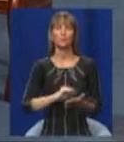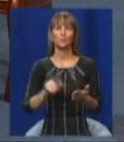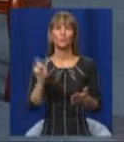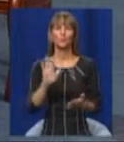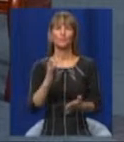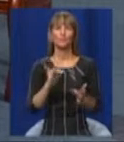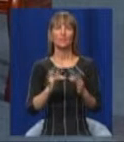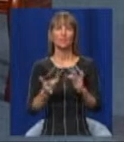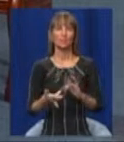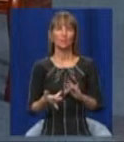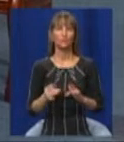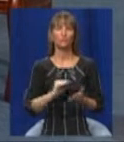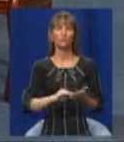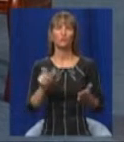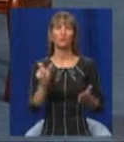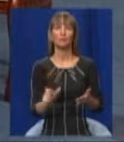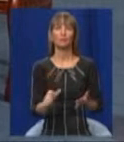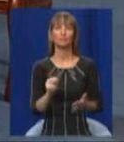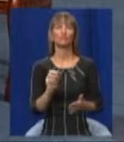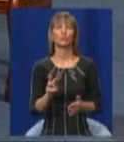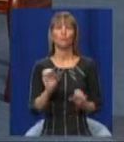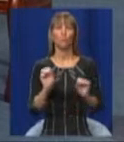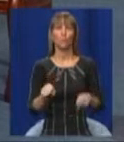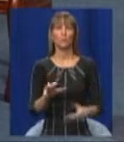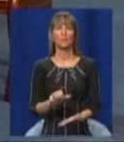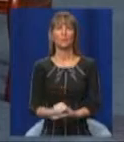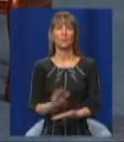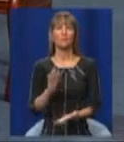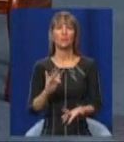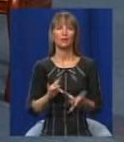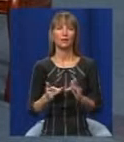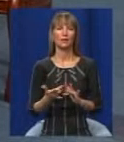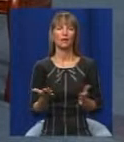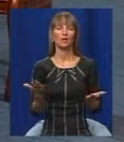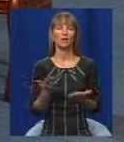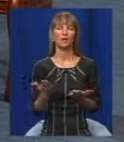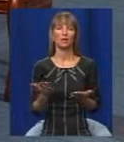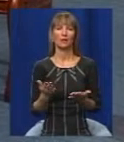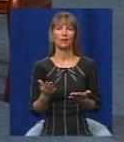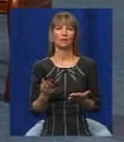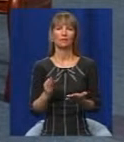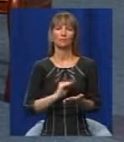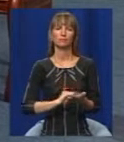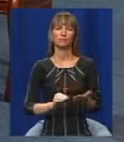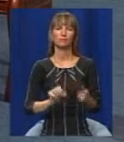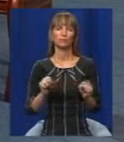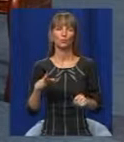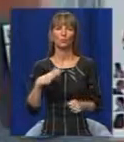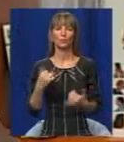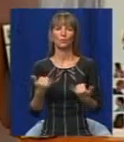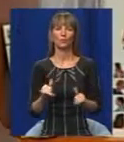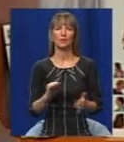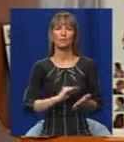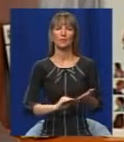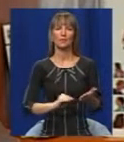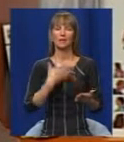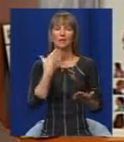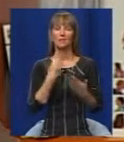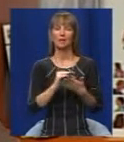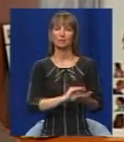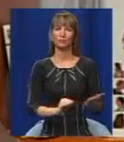журналісти, так? З чим можуть займатися журналісти в інтернеті? От які, власне, такі матеріали можуть бути ексклюзивними? Ну, писати свої статті. Журналіст